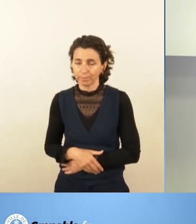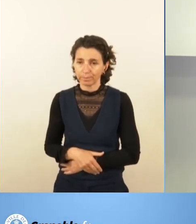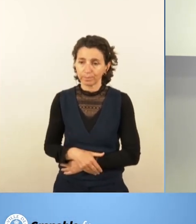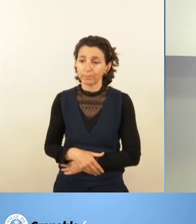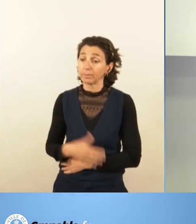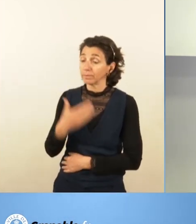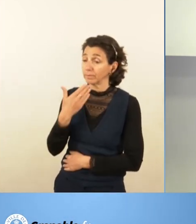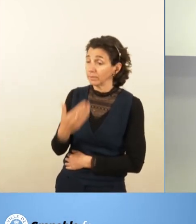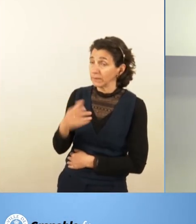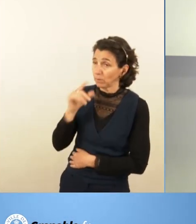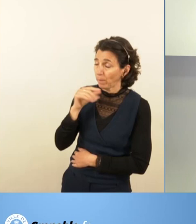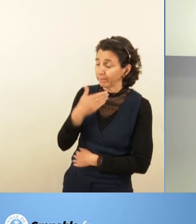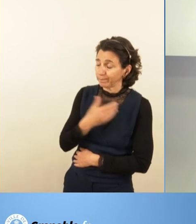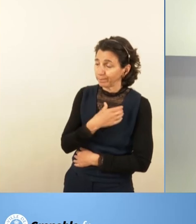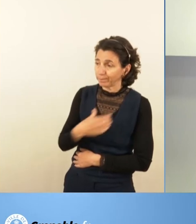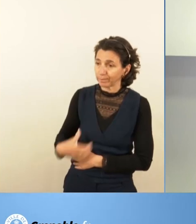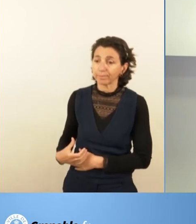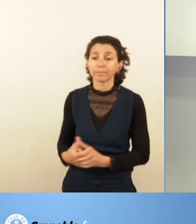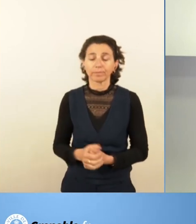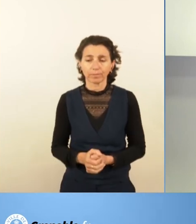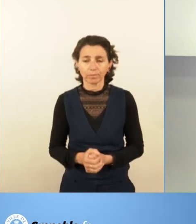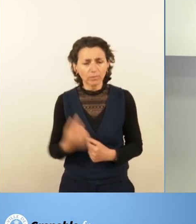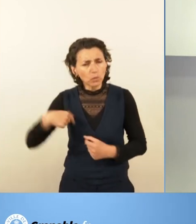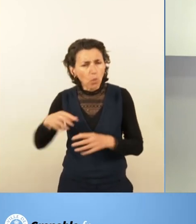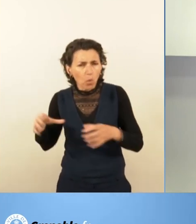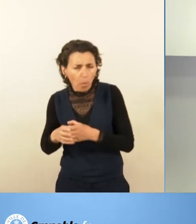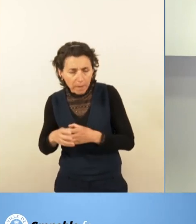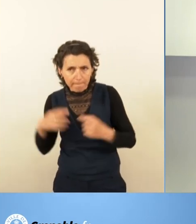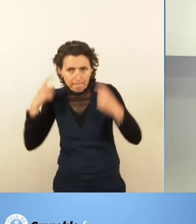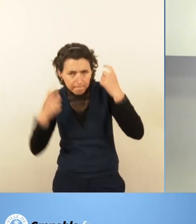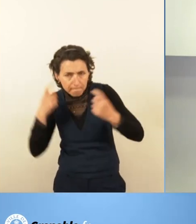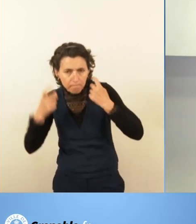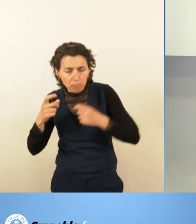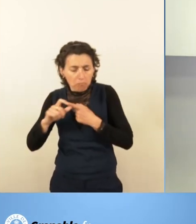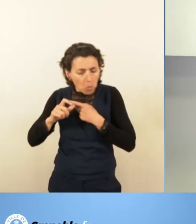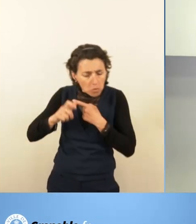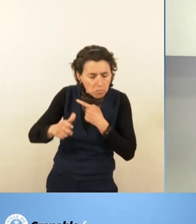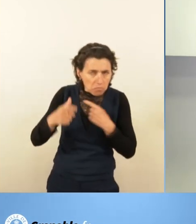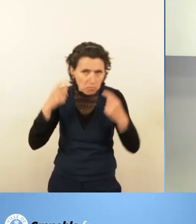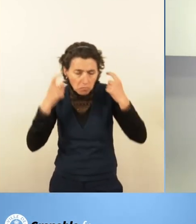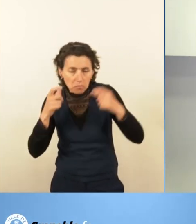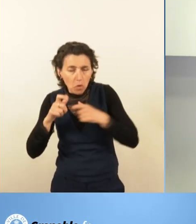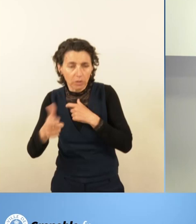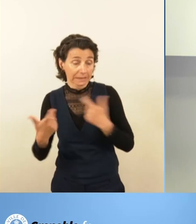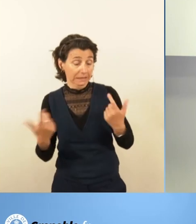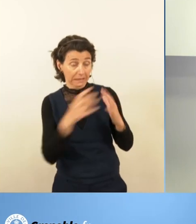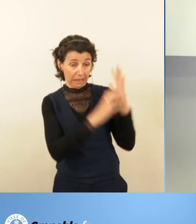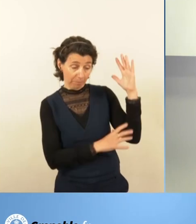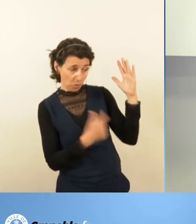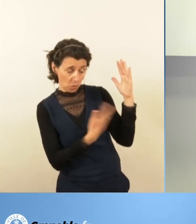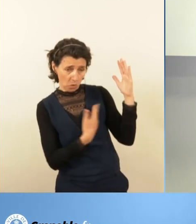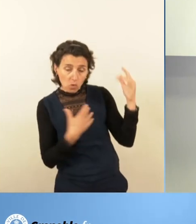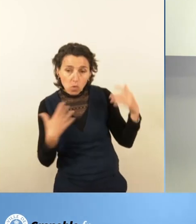merci Monsieur le Maire alors notre groupe nous avons essayé de comprendre la logique du de cette délib je vous avoue non sans